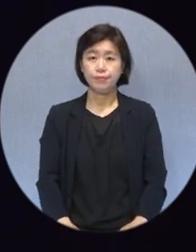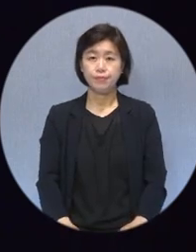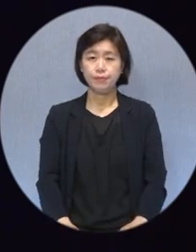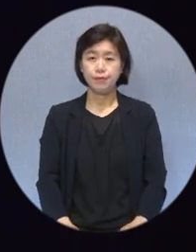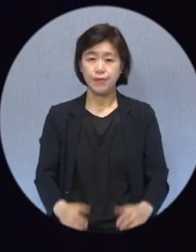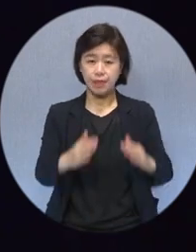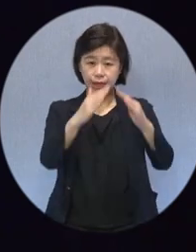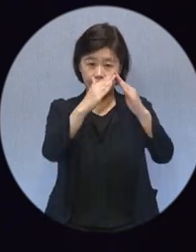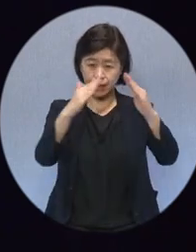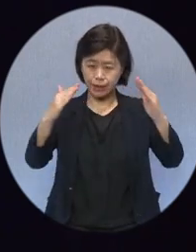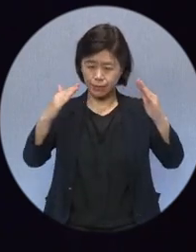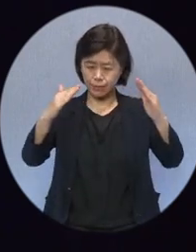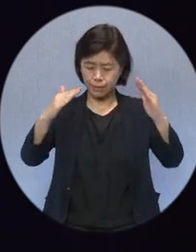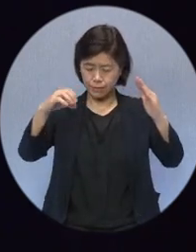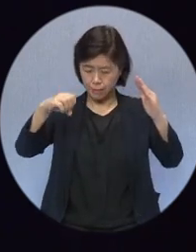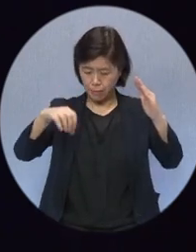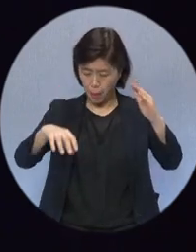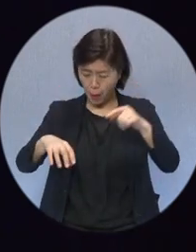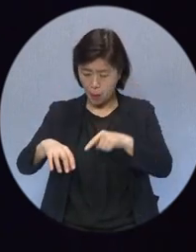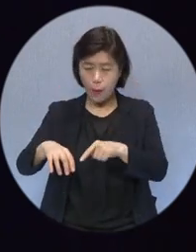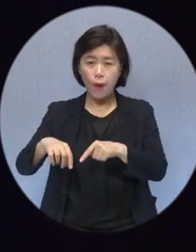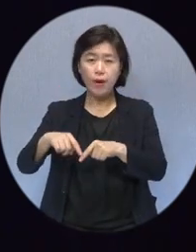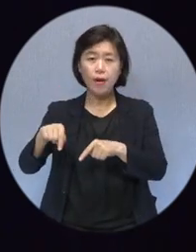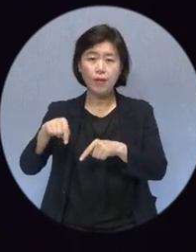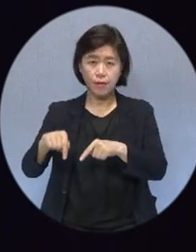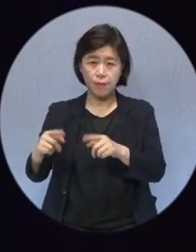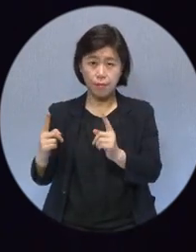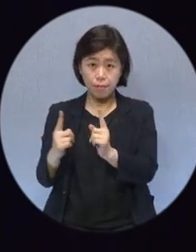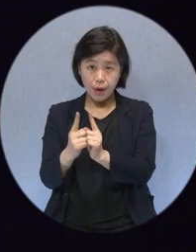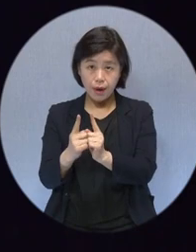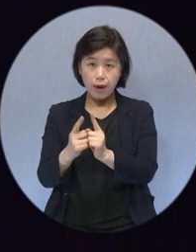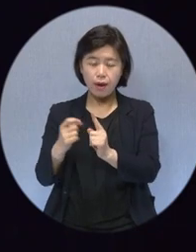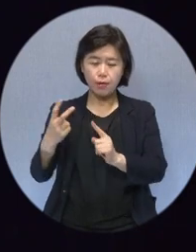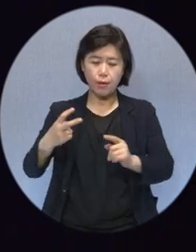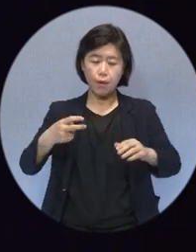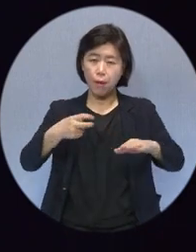추녀 아래에서, 버스 정류장에서,